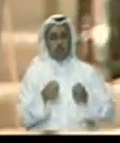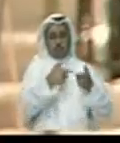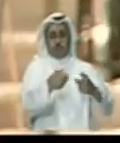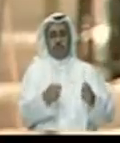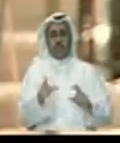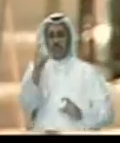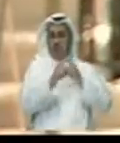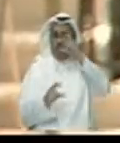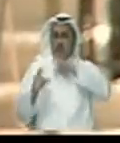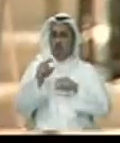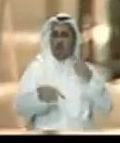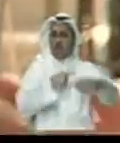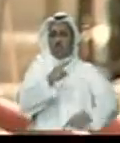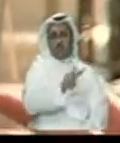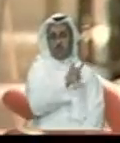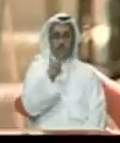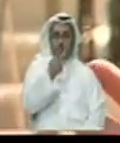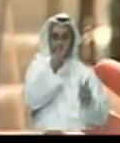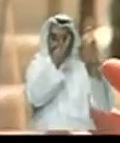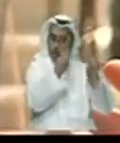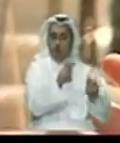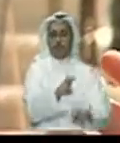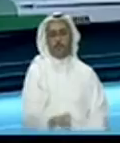لإنتاج السلاح النووي.